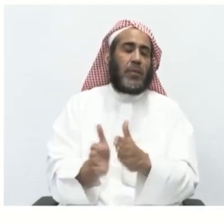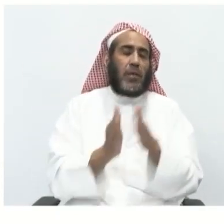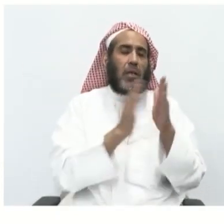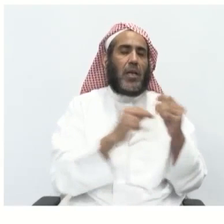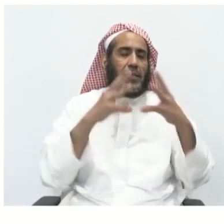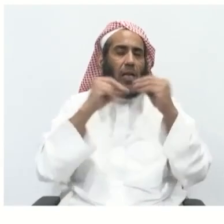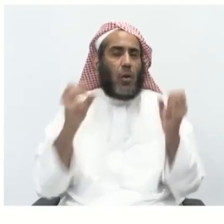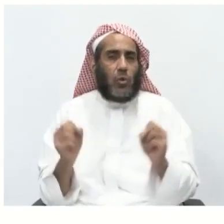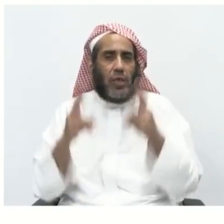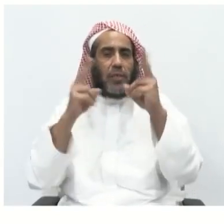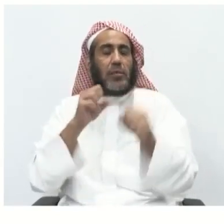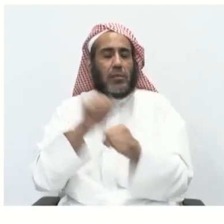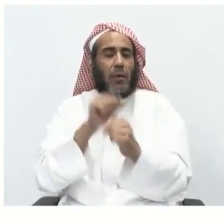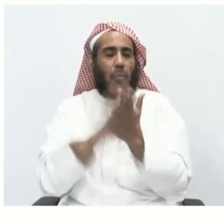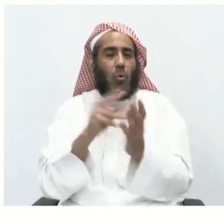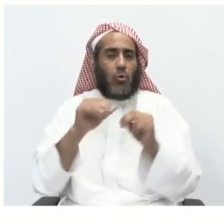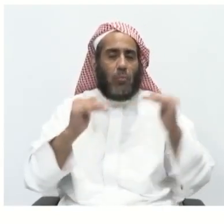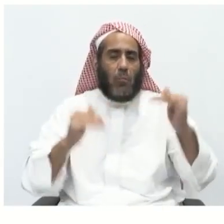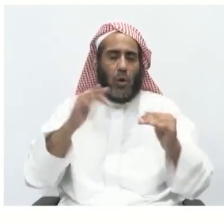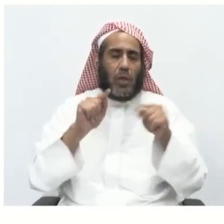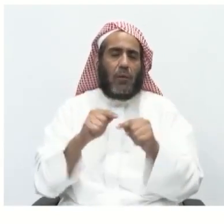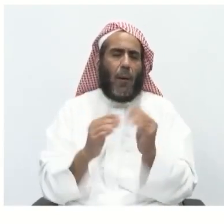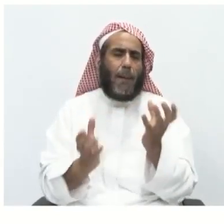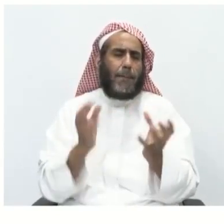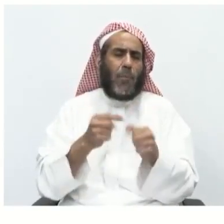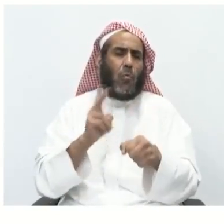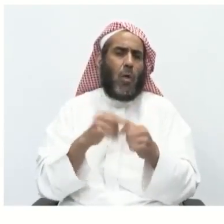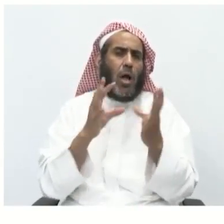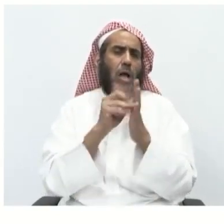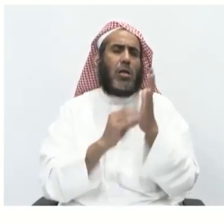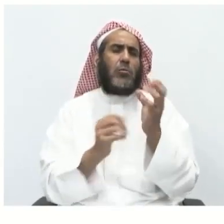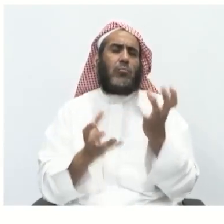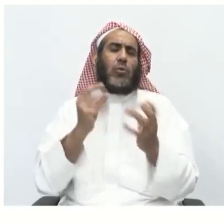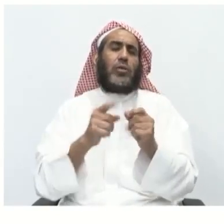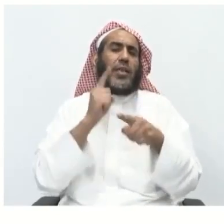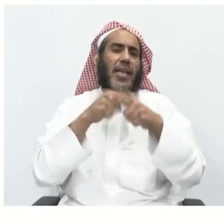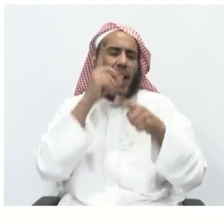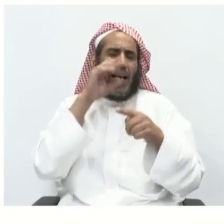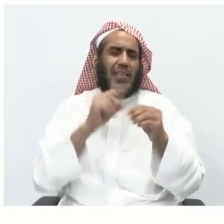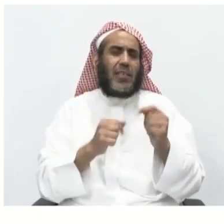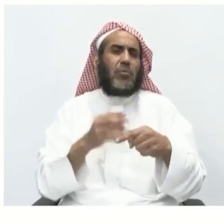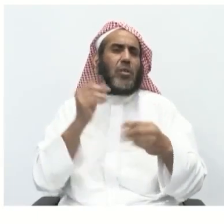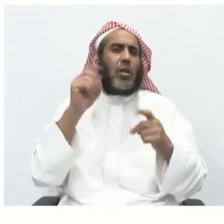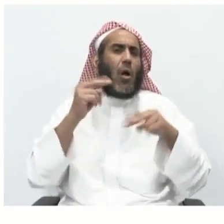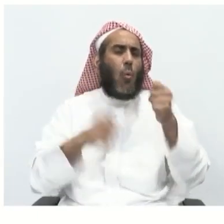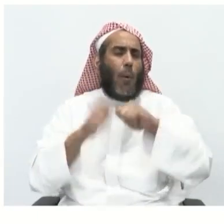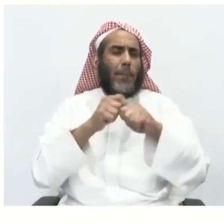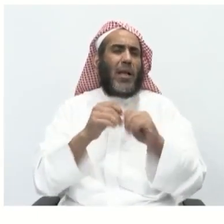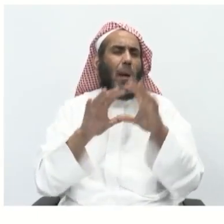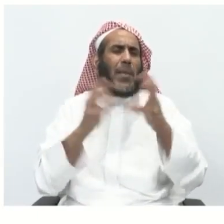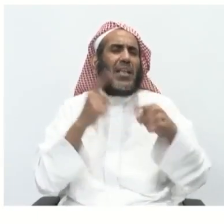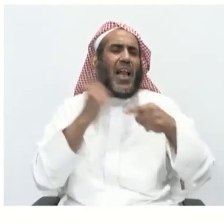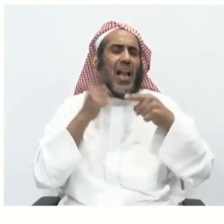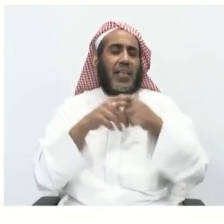الان الى التحليل والاستنتاج طبق اكتب المعادله الكيميائيه الموزونه ثم احسب كتله النحاس التي يجب ان تتكون من كميه الحديد